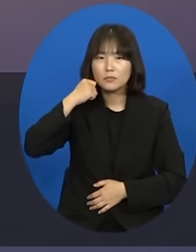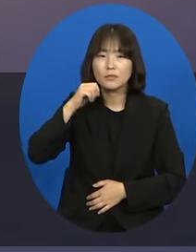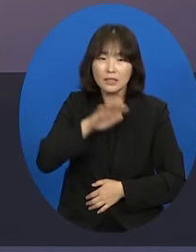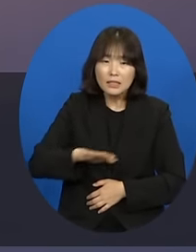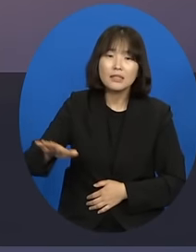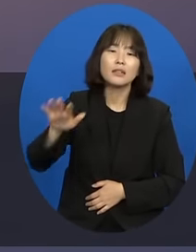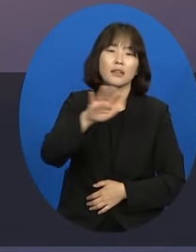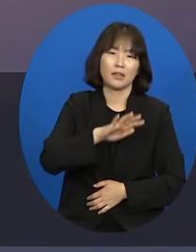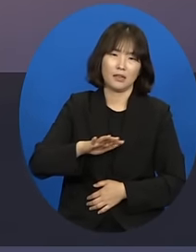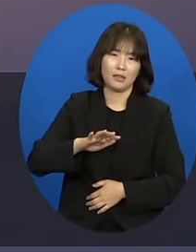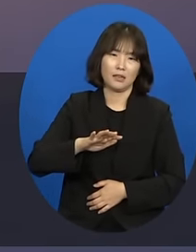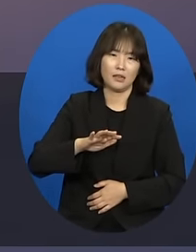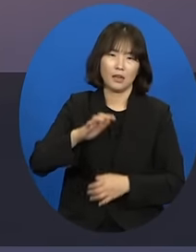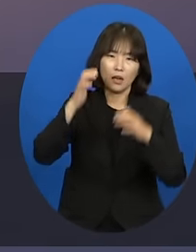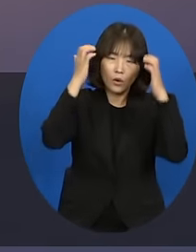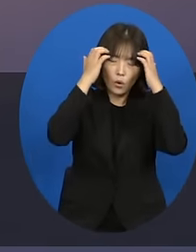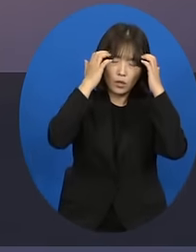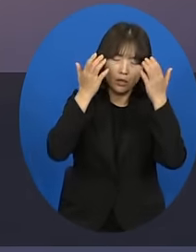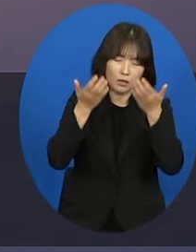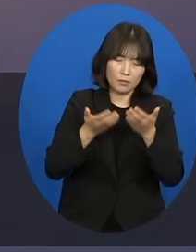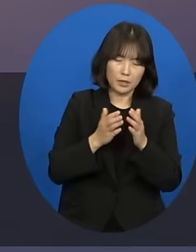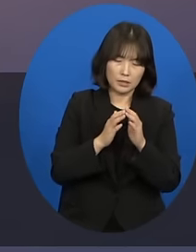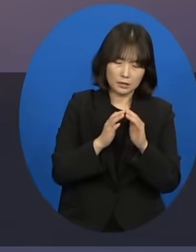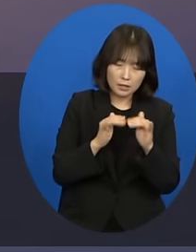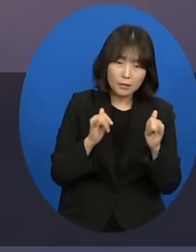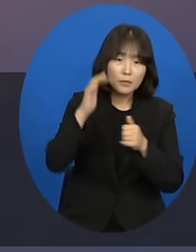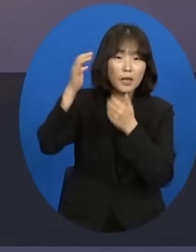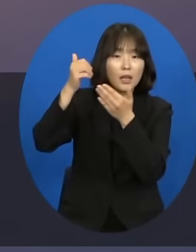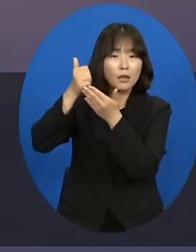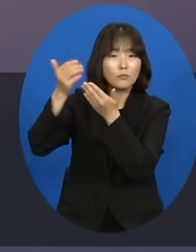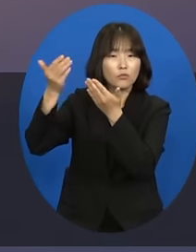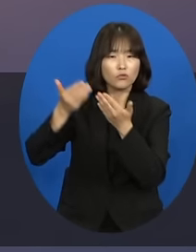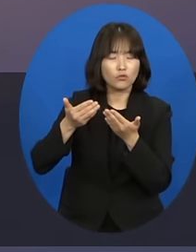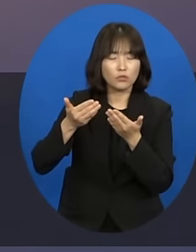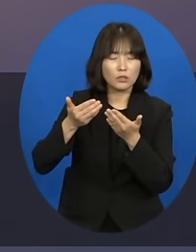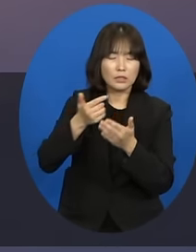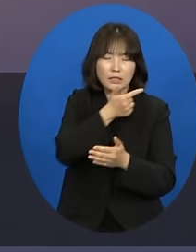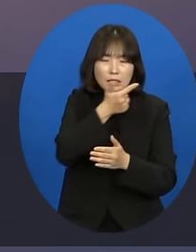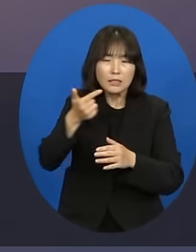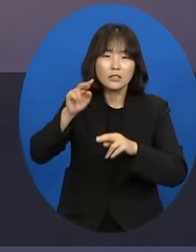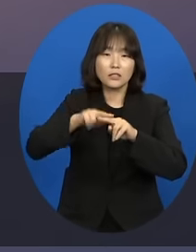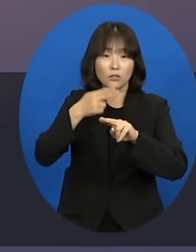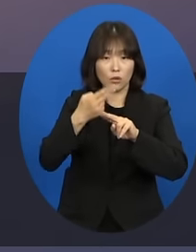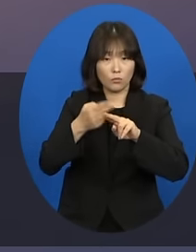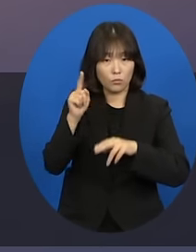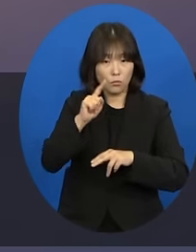고난받는 분들에게 하나님이 주신 가장 큰 선물은 기도입니다.